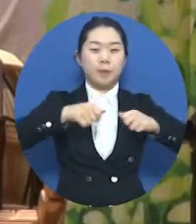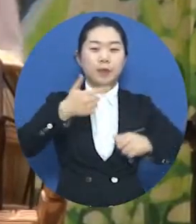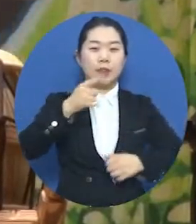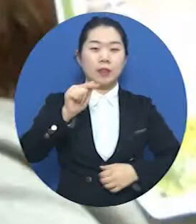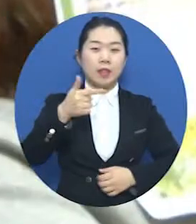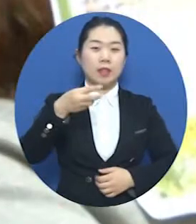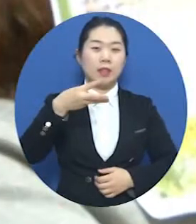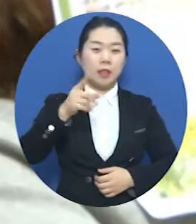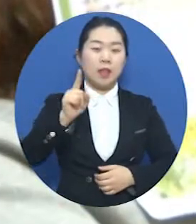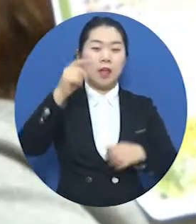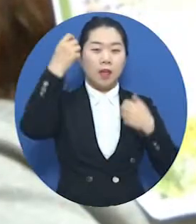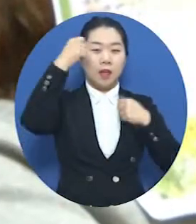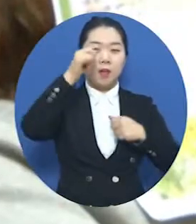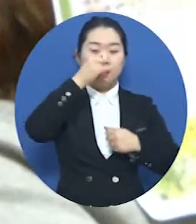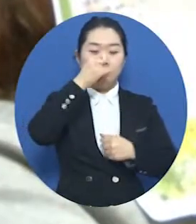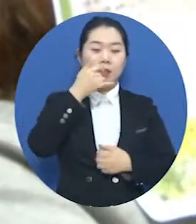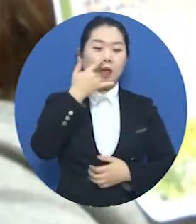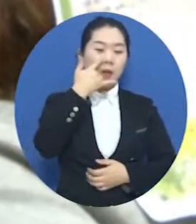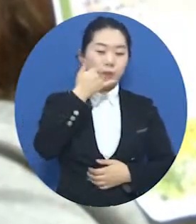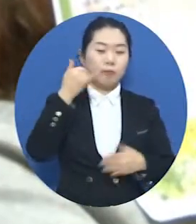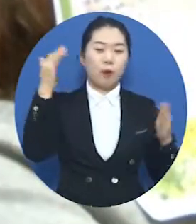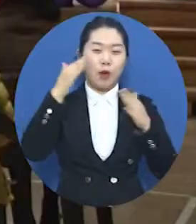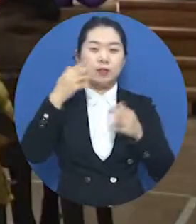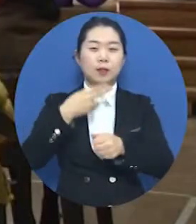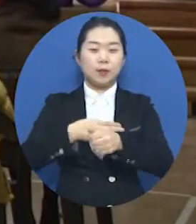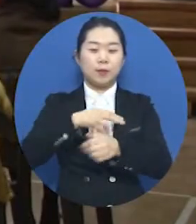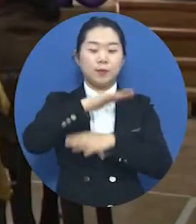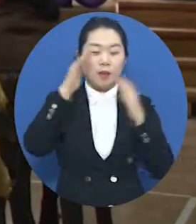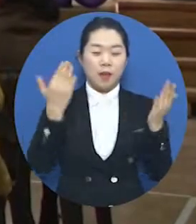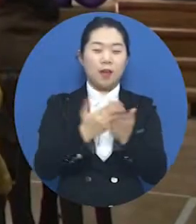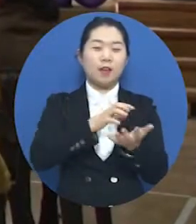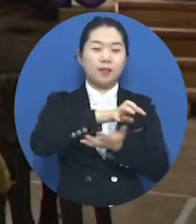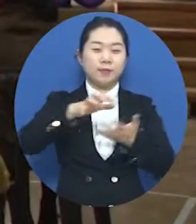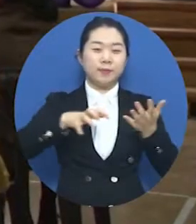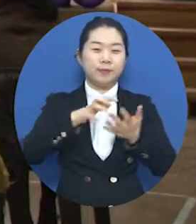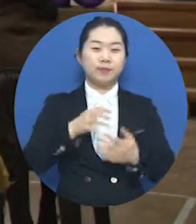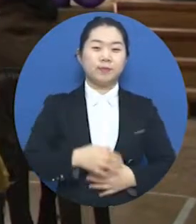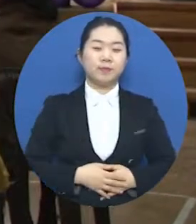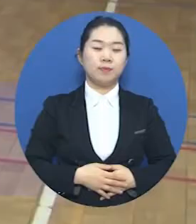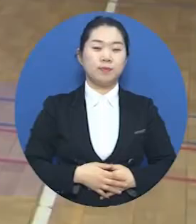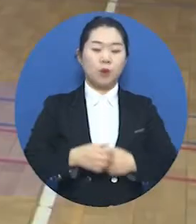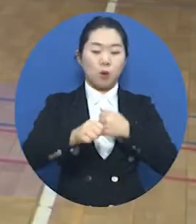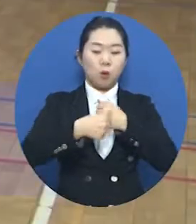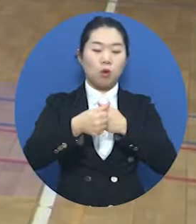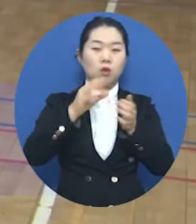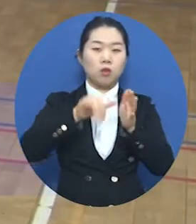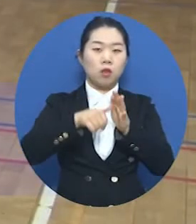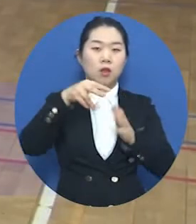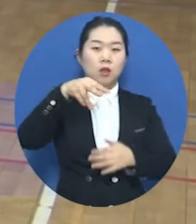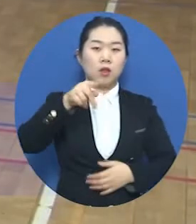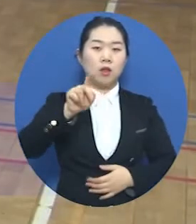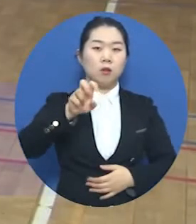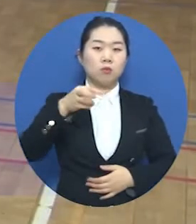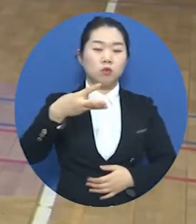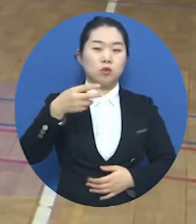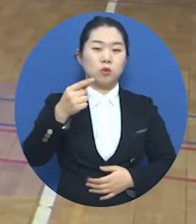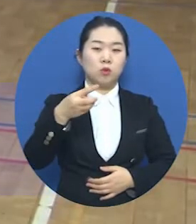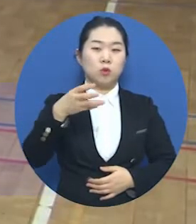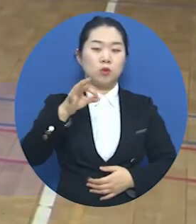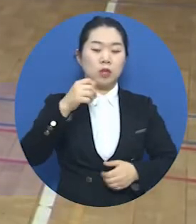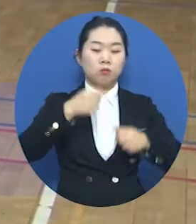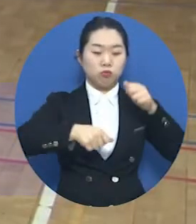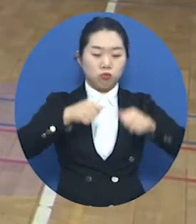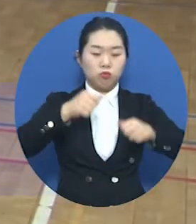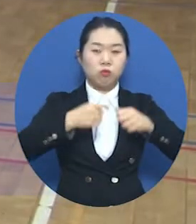이루어져 학생, 학부모, 교사들이 어우러진 축제의 장이 됐습니다. 5학년 때는 사물놀이로 북을